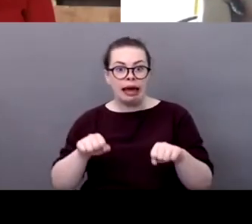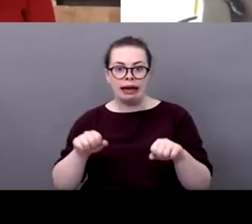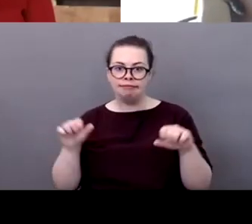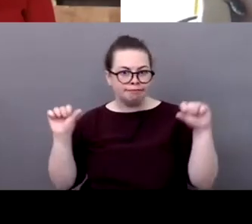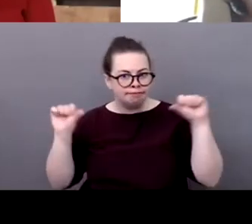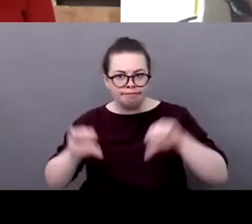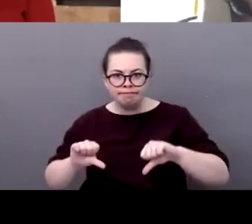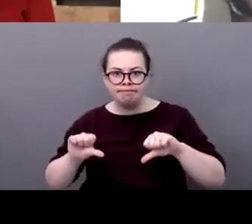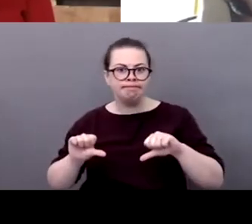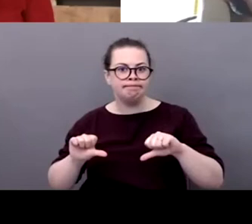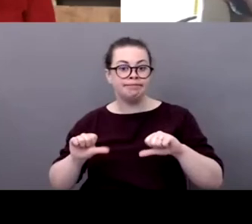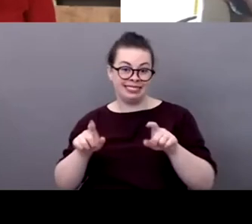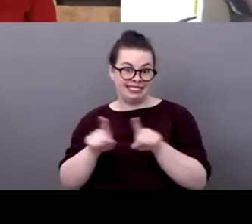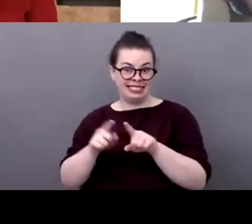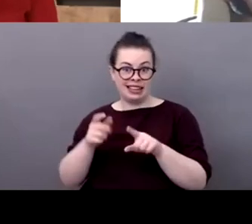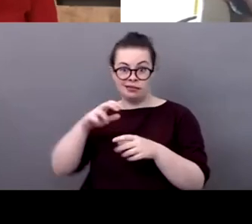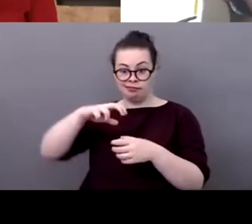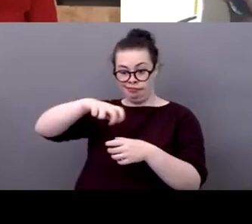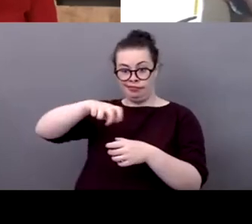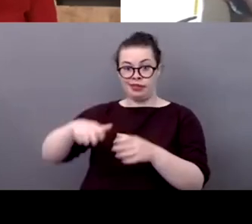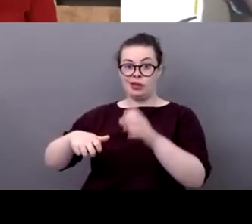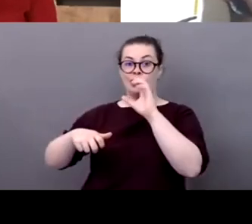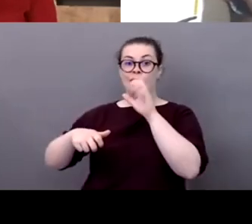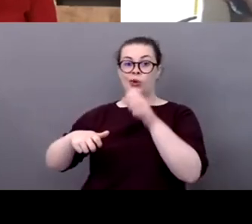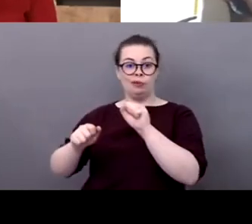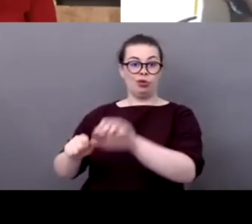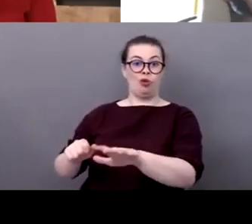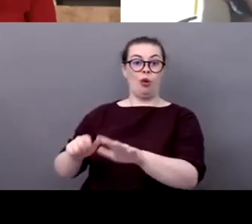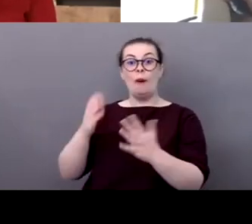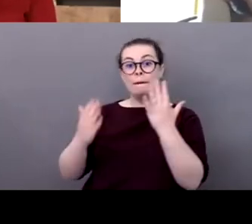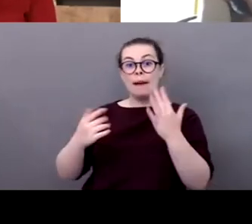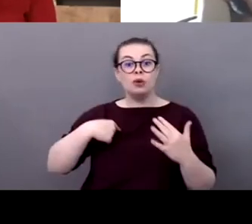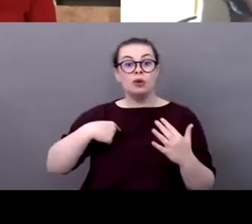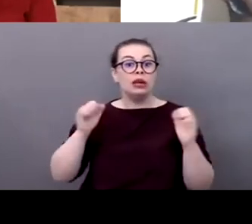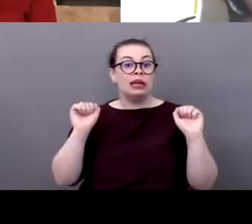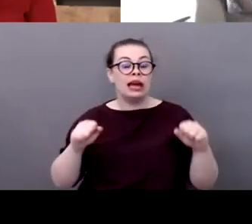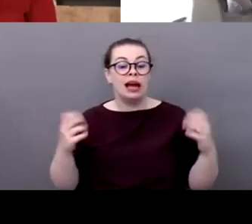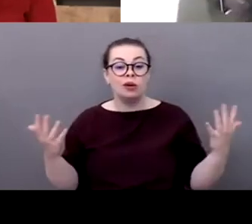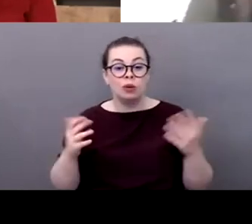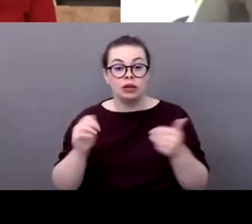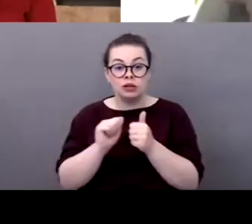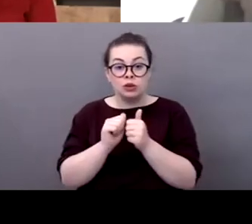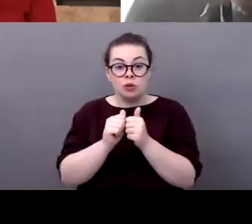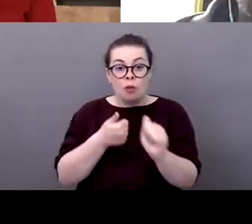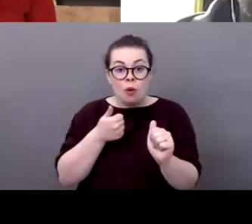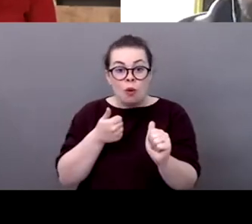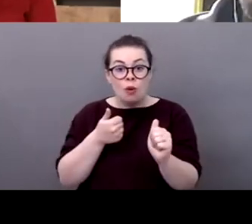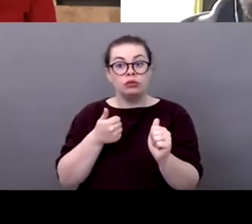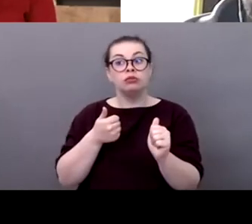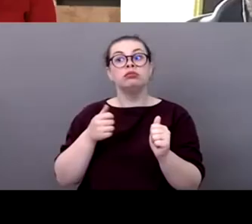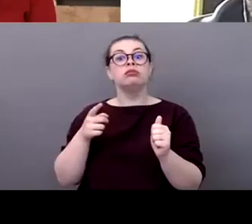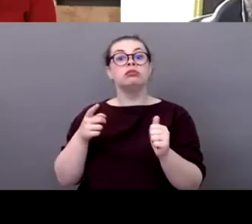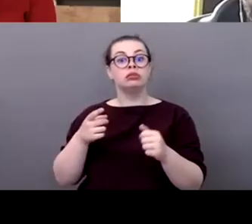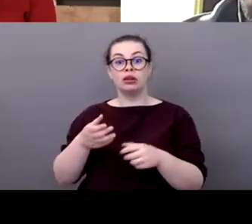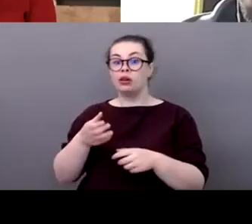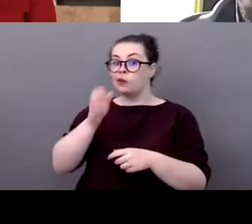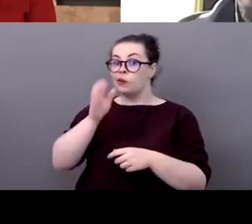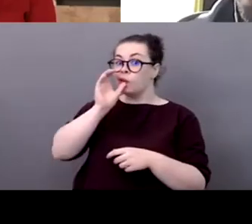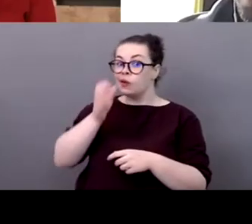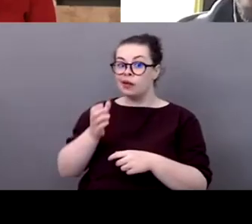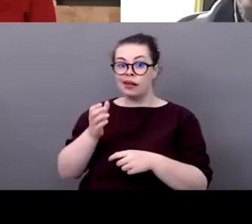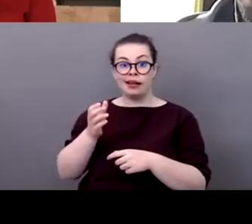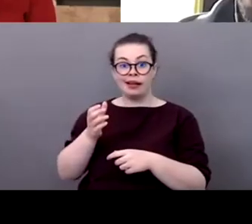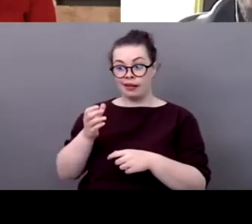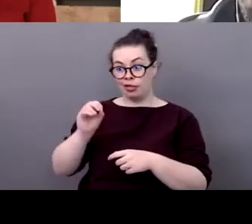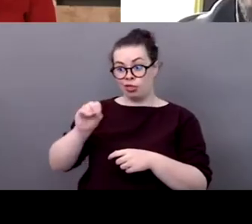usage unique à terme. Ben, voilà, c'est une décision politique qui, effectivement, quand on voit comment les océans sont pollués,